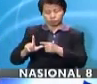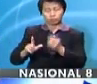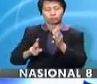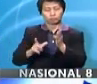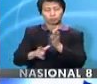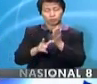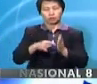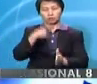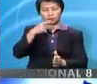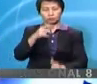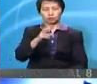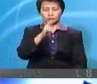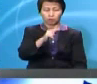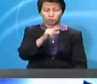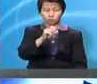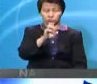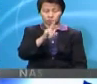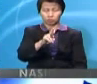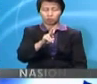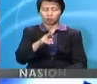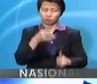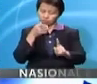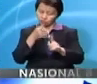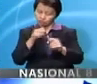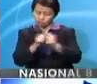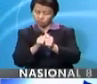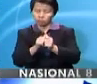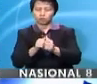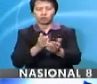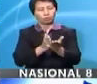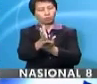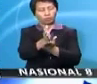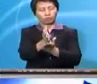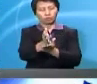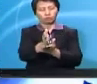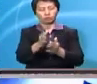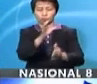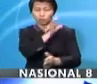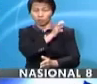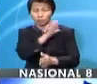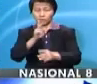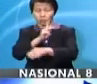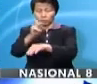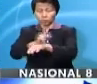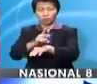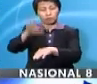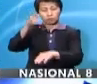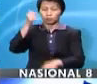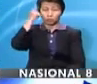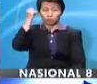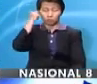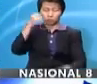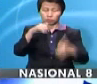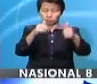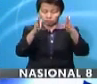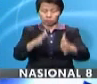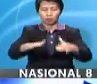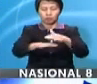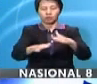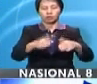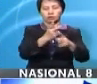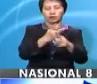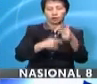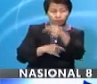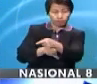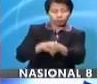Nico Kogipkor berkata MGF merujuk terus kepada jurulatih kebangsaan yang lebih arif mengenai atlet di bawah jagaan